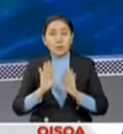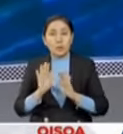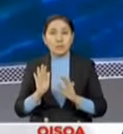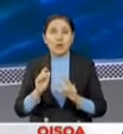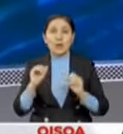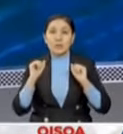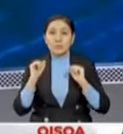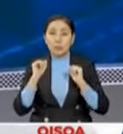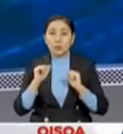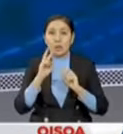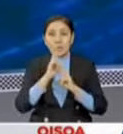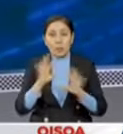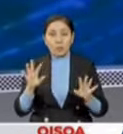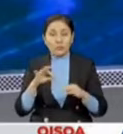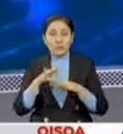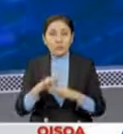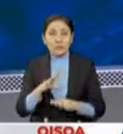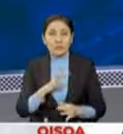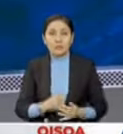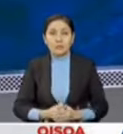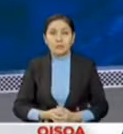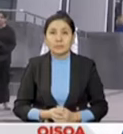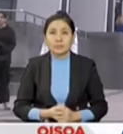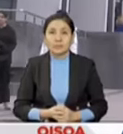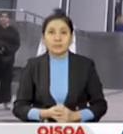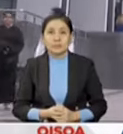hamda sport namoyishlari o'tkazildi.